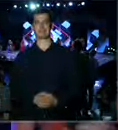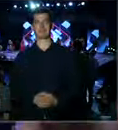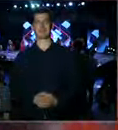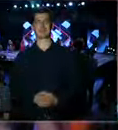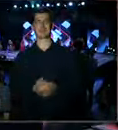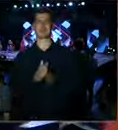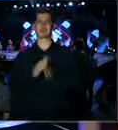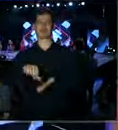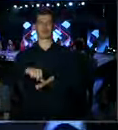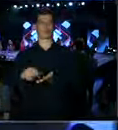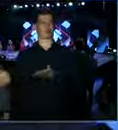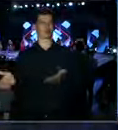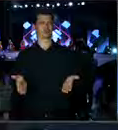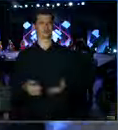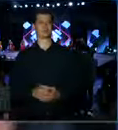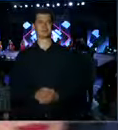Prosimy na środek.